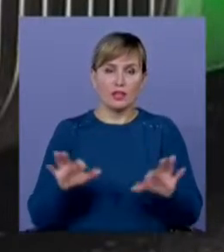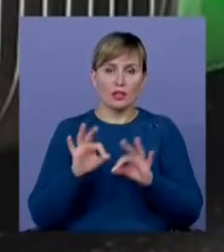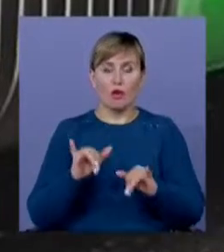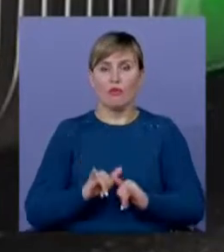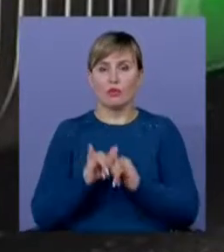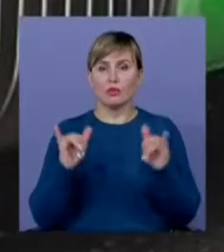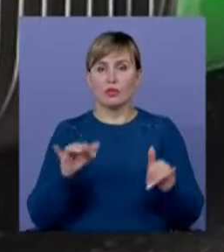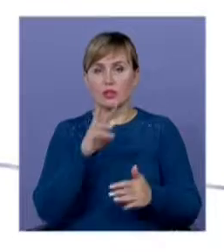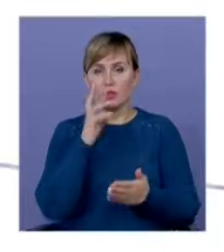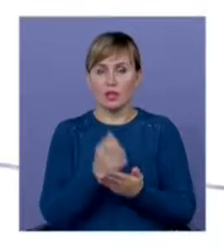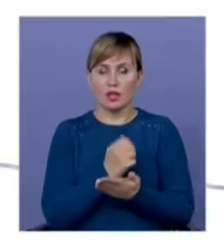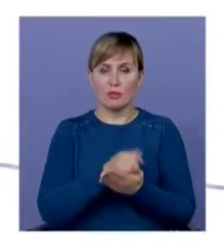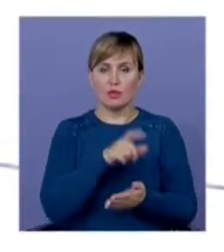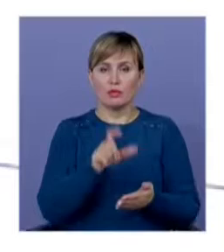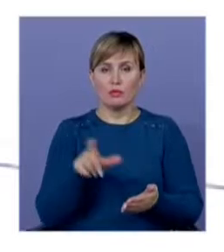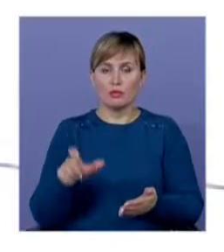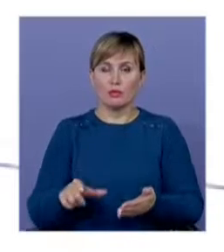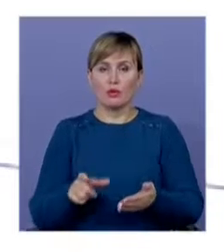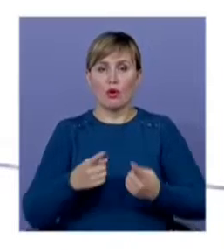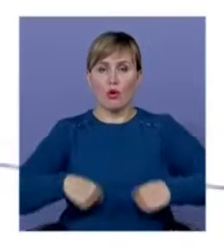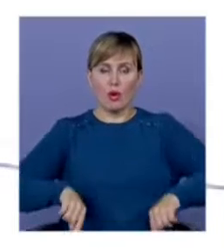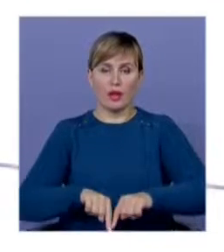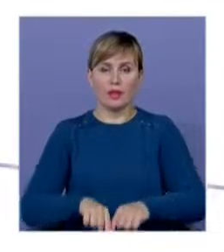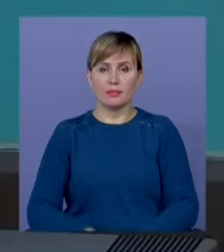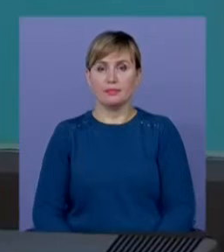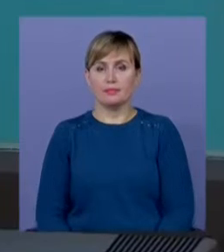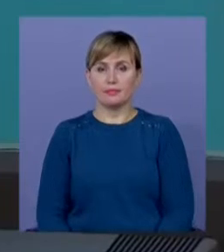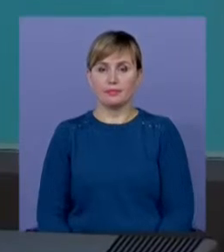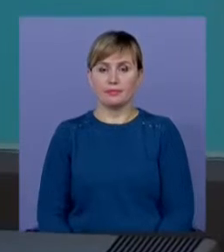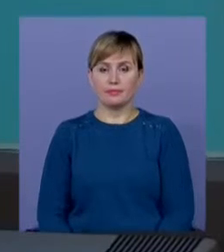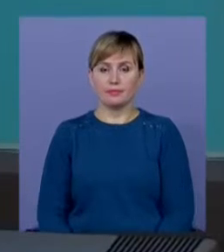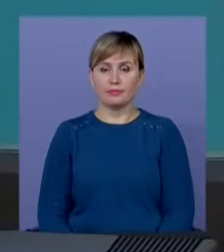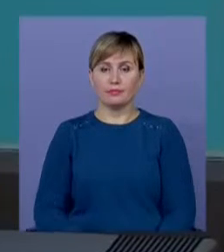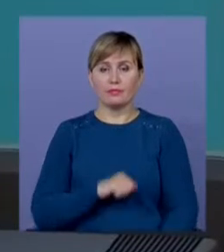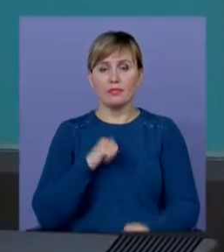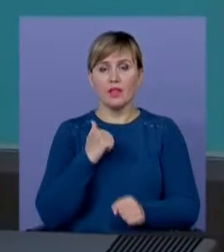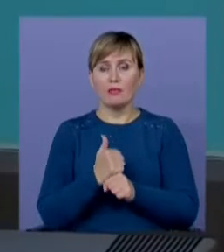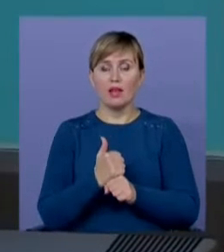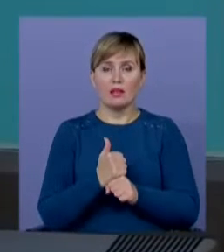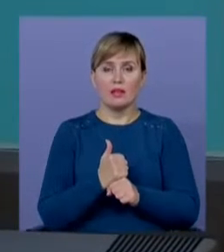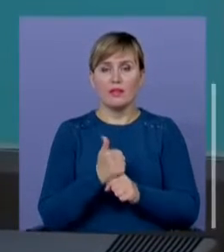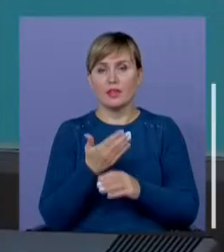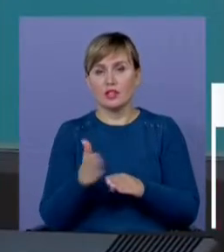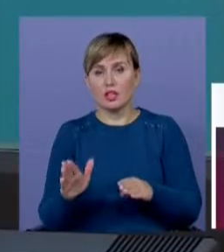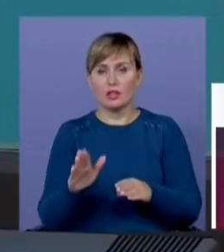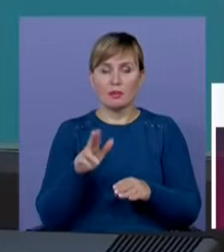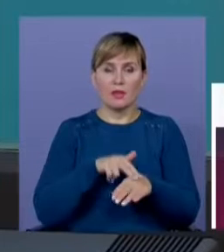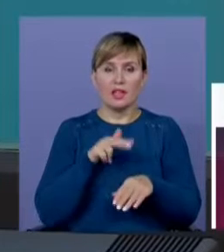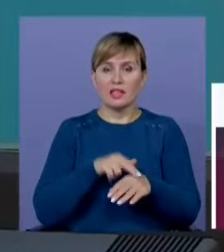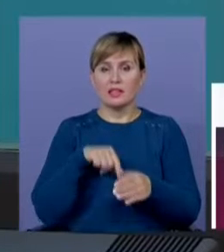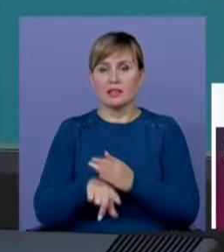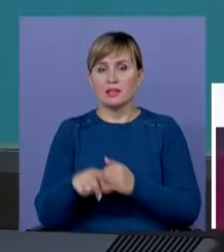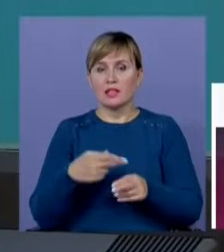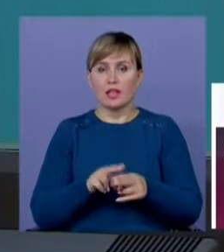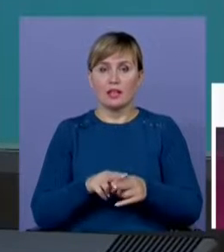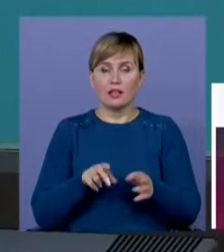увеличении заработных плат сотрудникам правоохранительных органов. Самая уязвимая часть полиции – это участковые инспекторы,